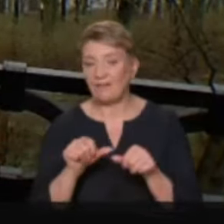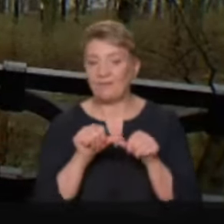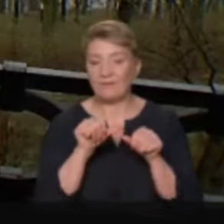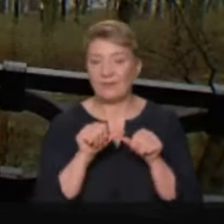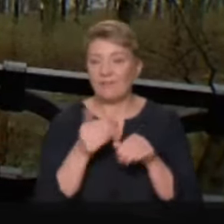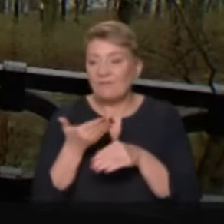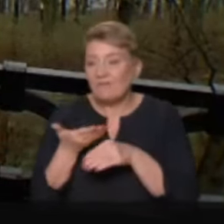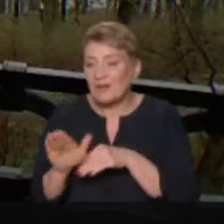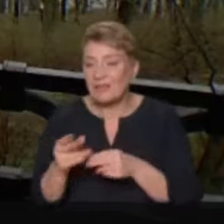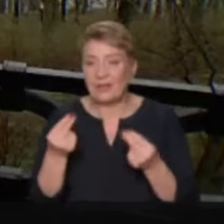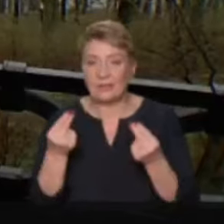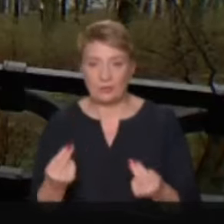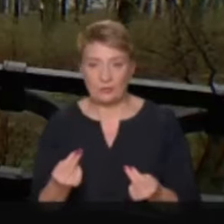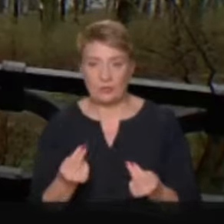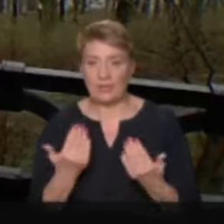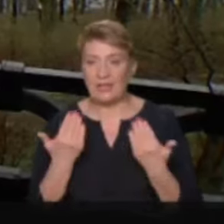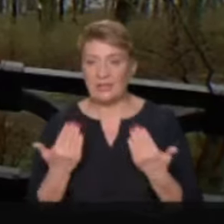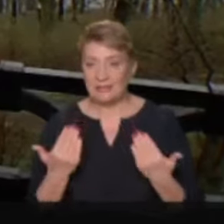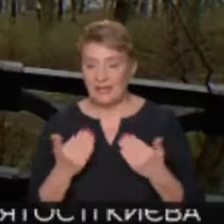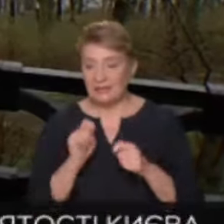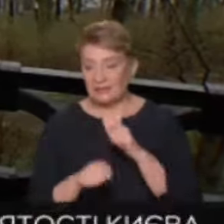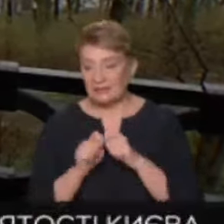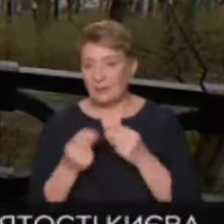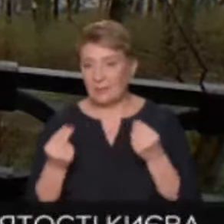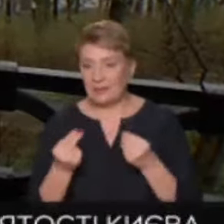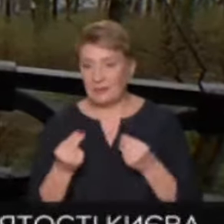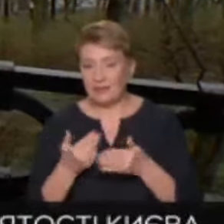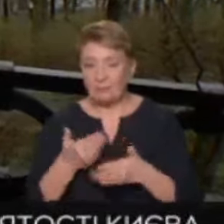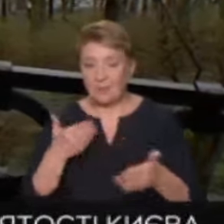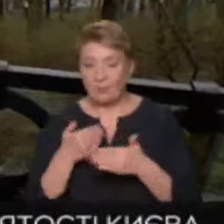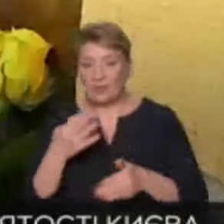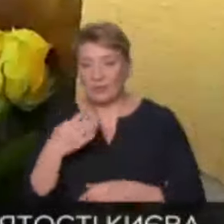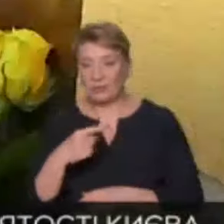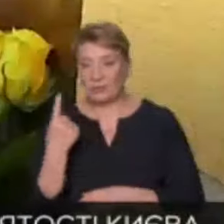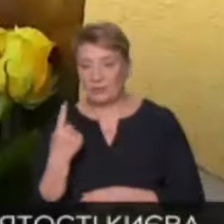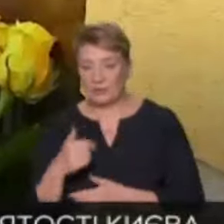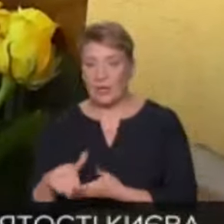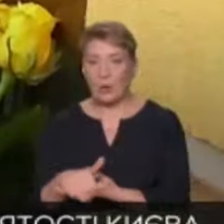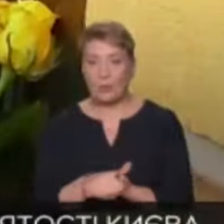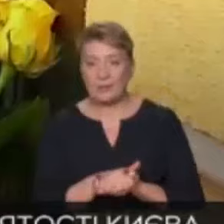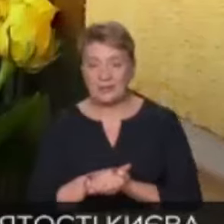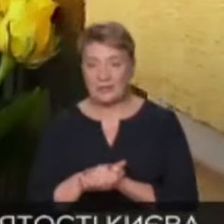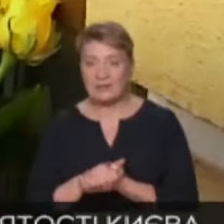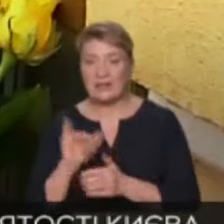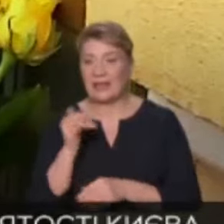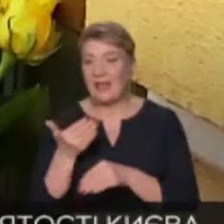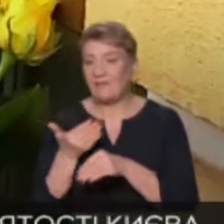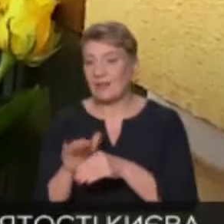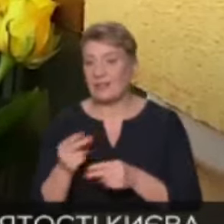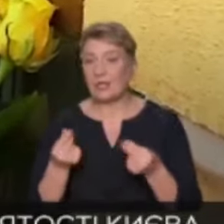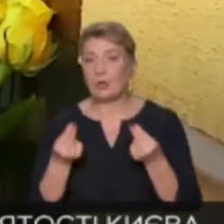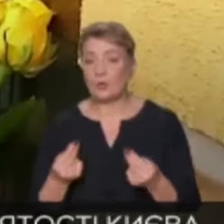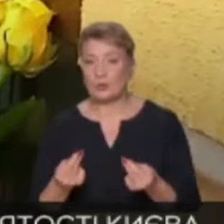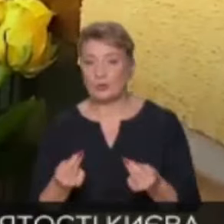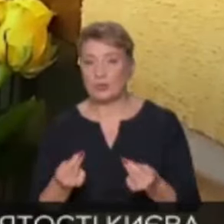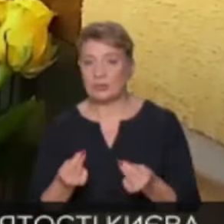же всі меценати попередніх 41 скульптури об'єдналися і виділили кошти. Це